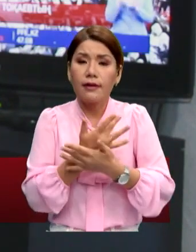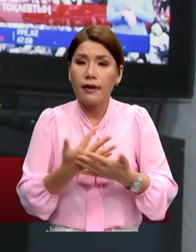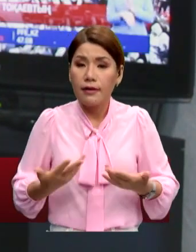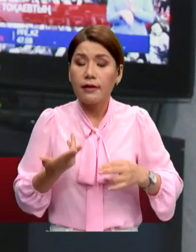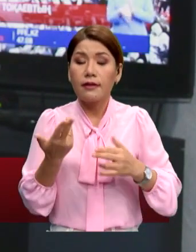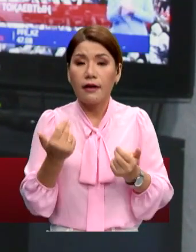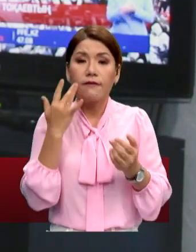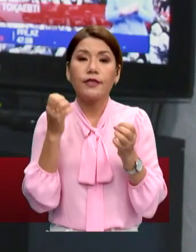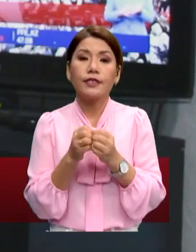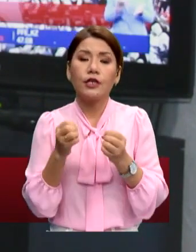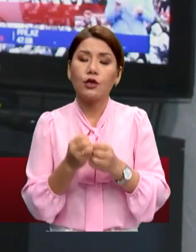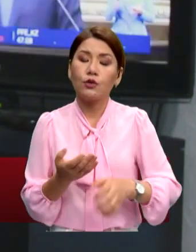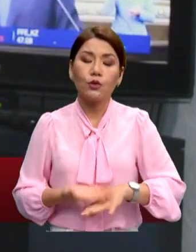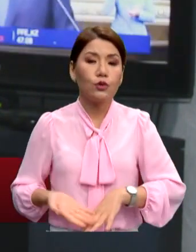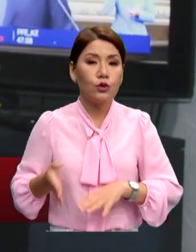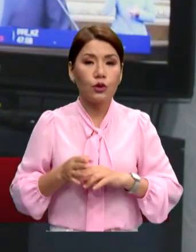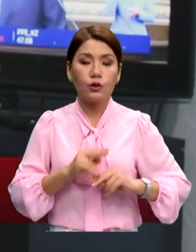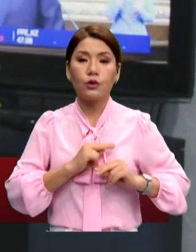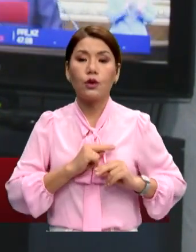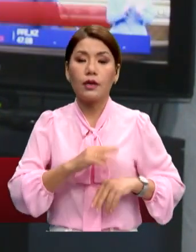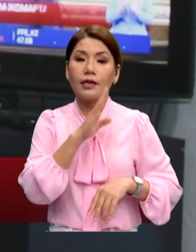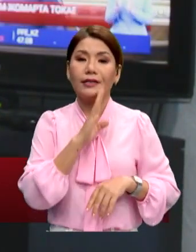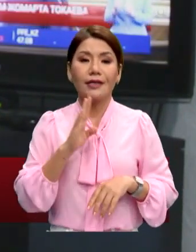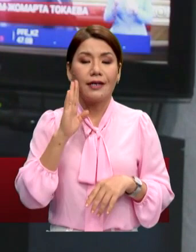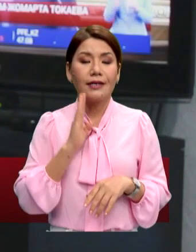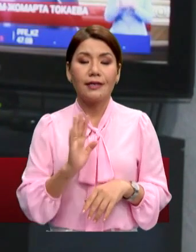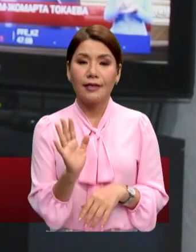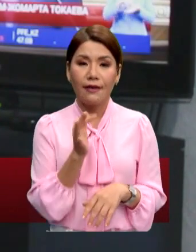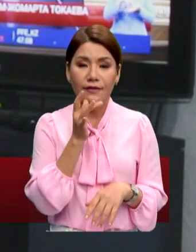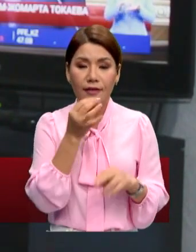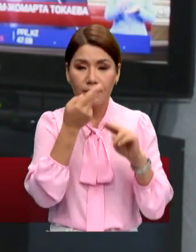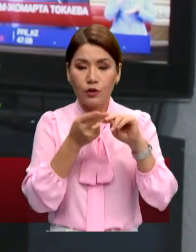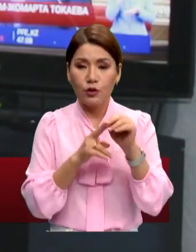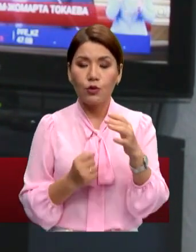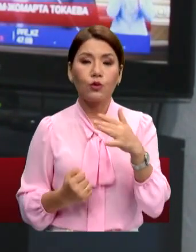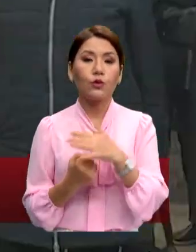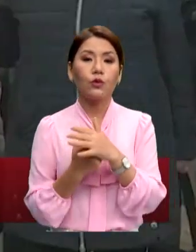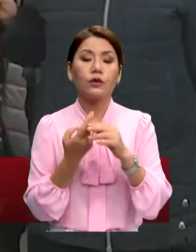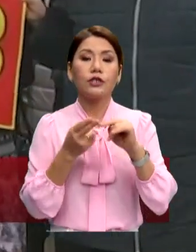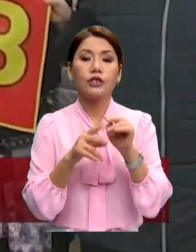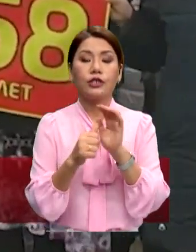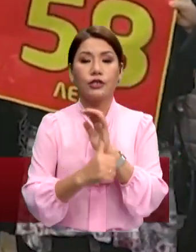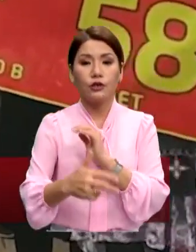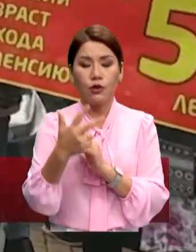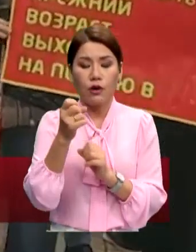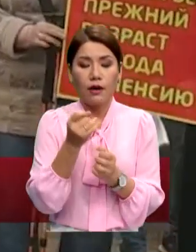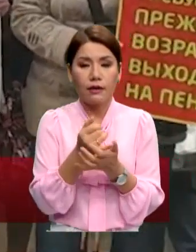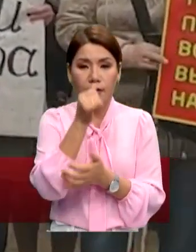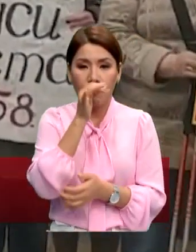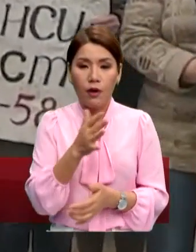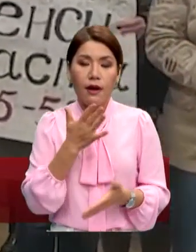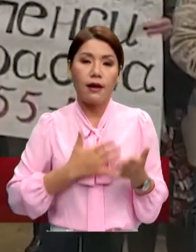да, это очень тяжелый труд, и женщине не всегда, да, под силу вот до 63. И пока одни рады